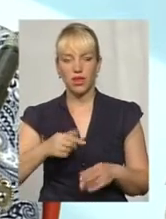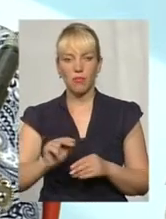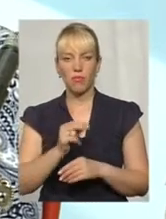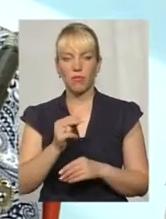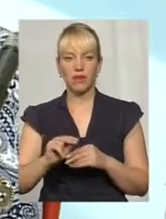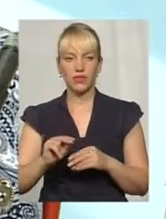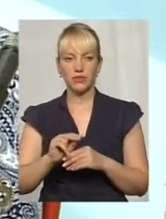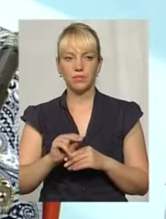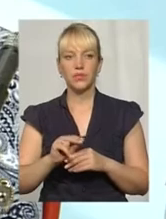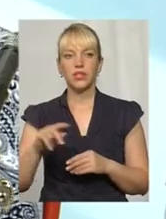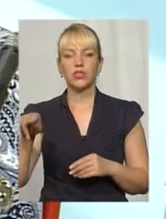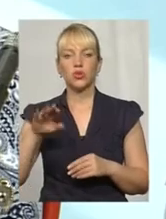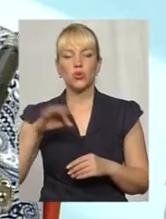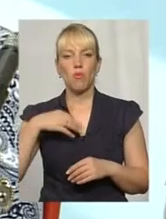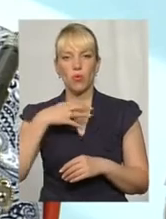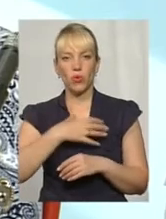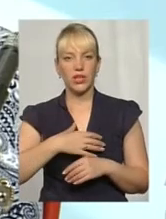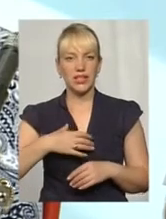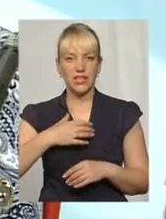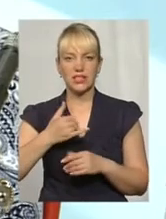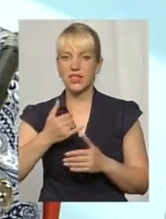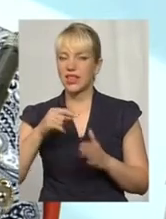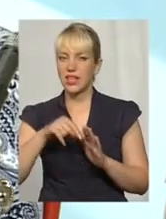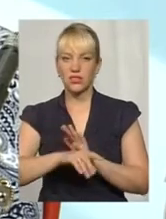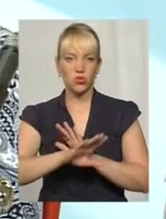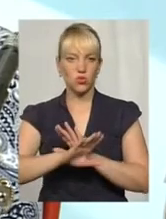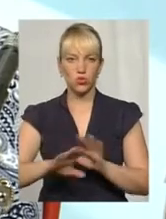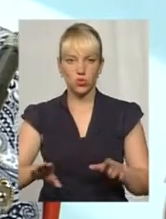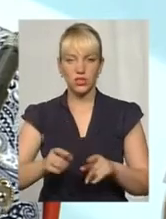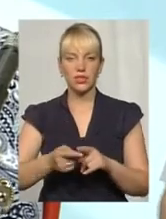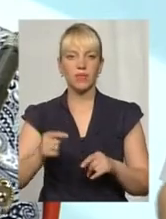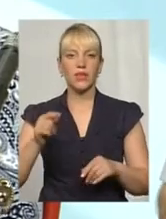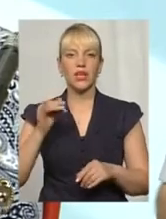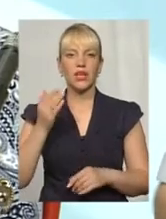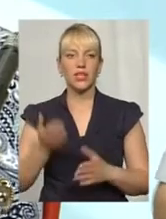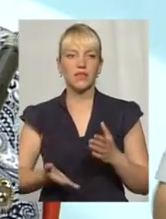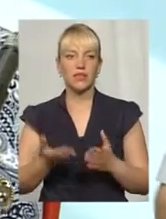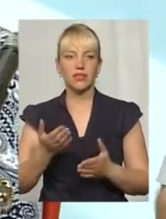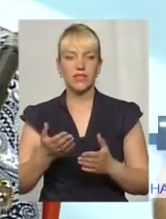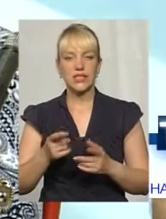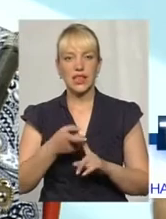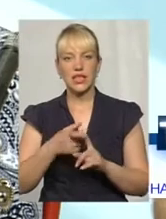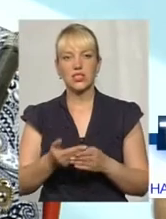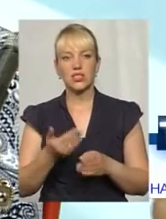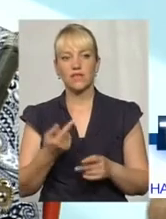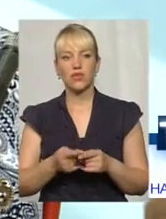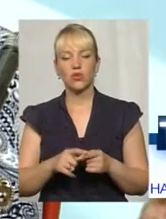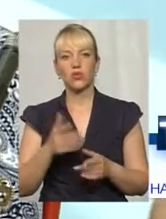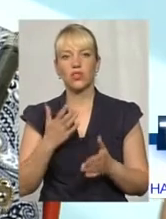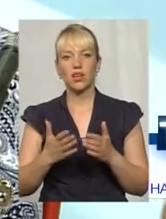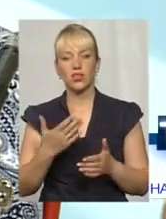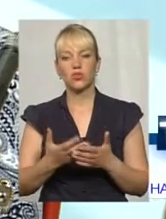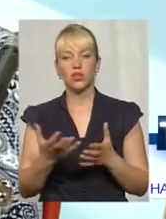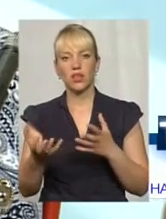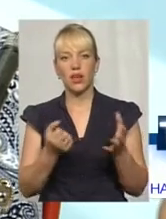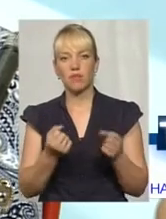поправить, щодо пріоритетності не стосується. В залежності від того, якщо він набрав, наприклад,